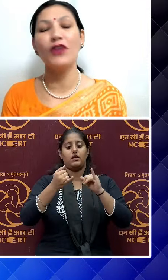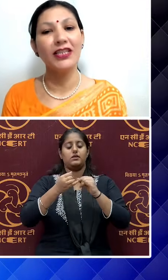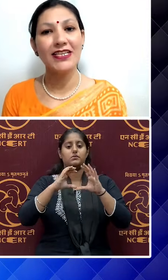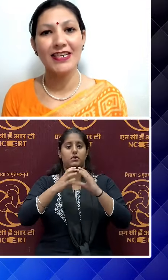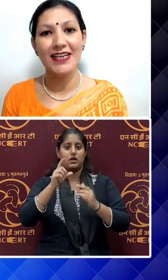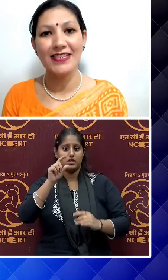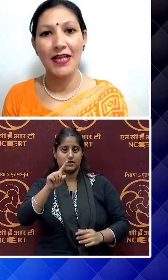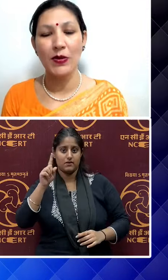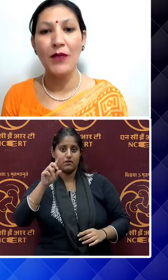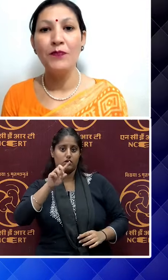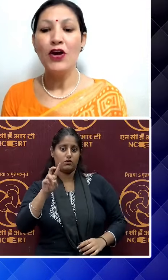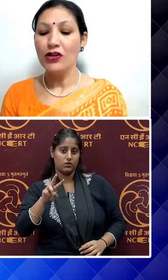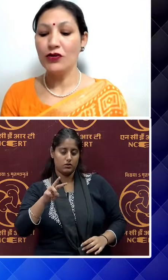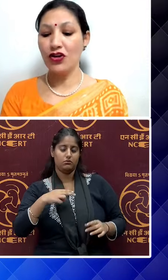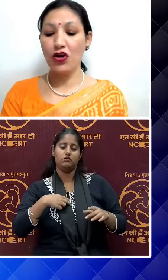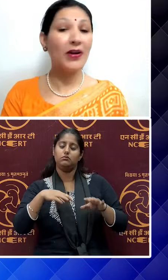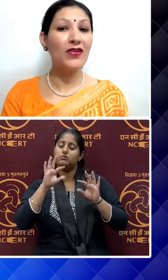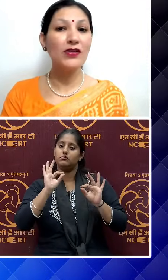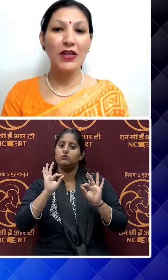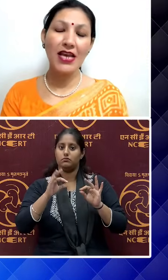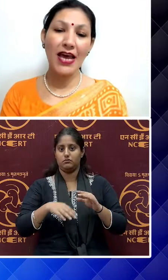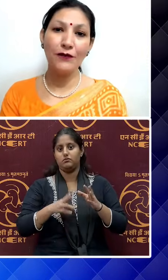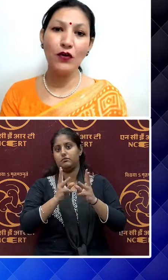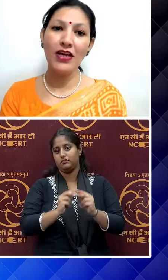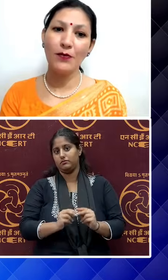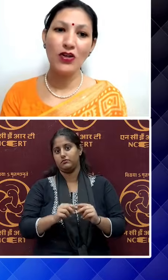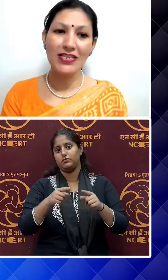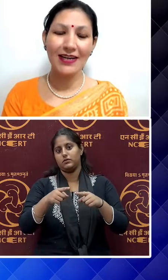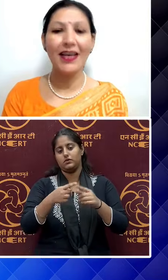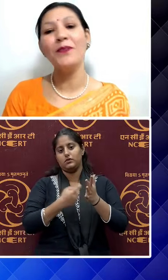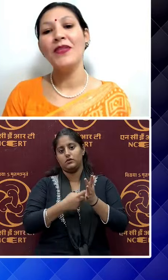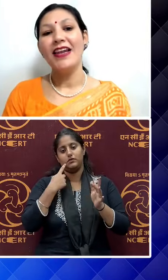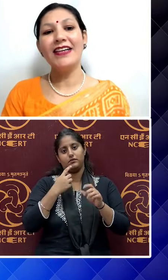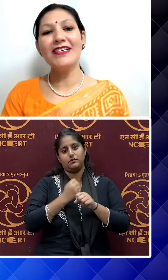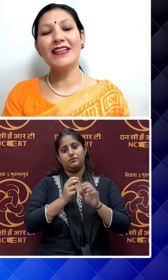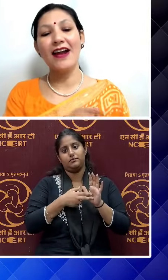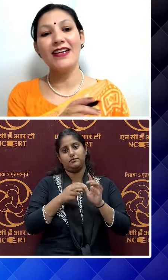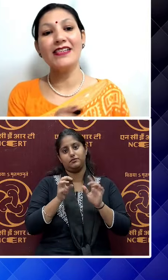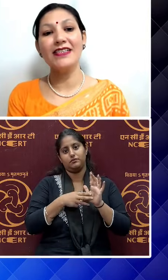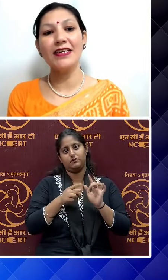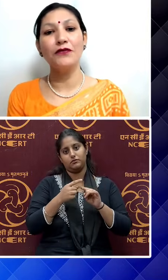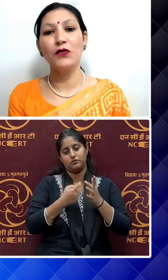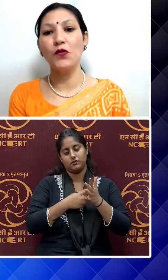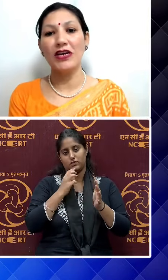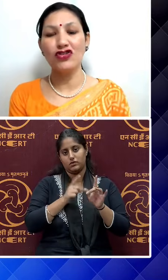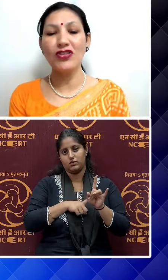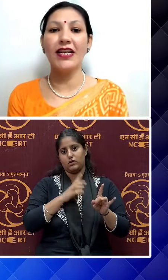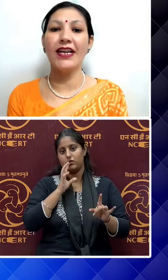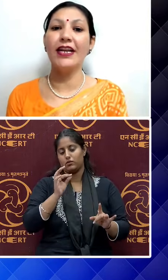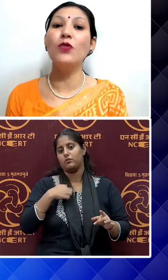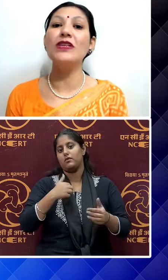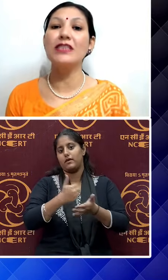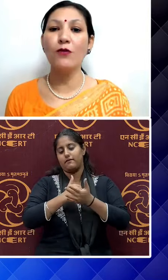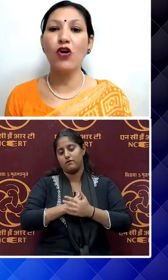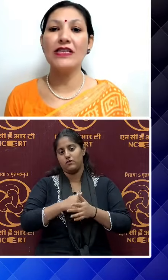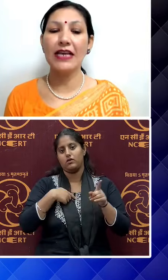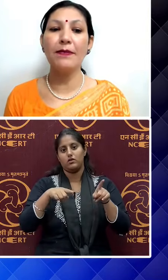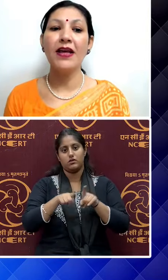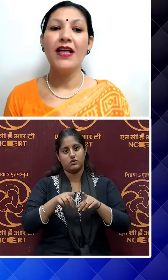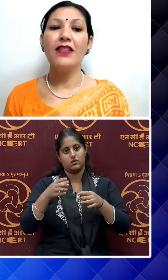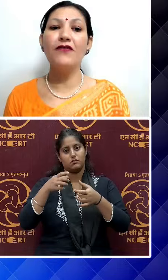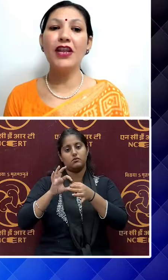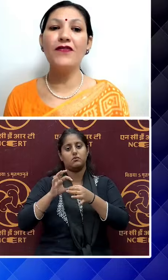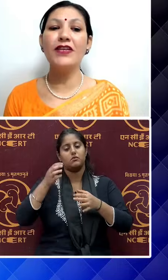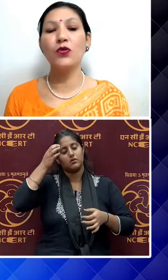फॉर फर्दर स्टडीज एज वेल. So trigonometry is very helpful. Keep on studying. Let us start discussing a few questions related to the same